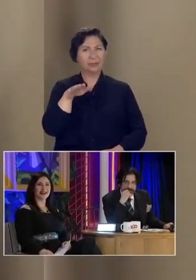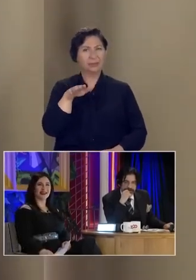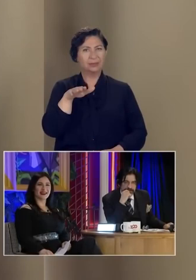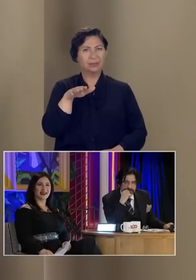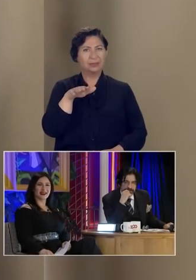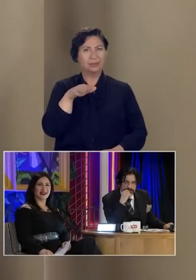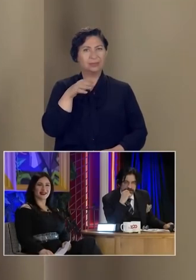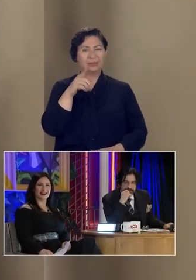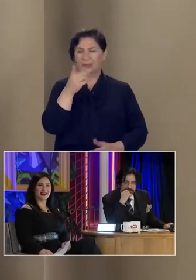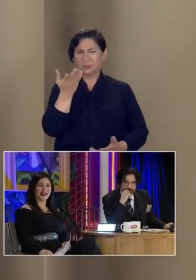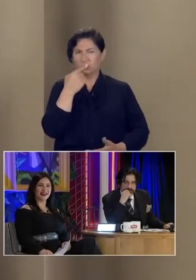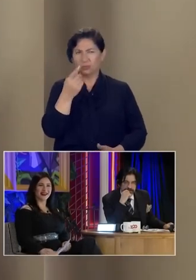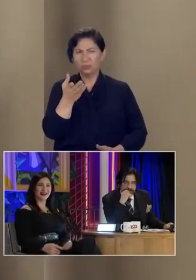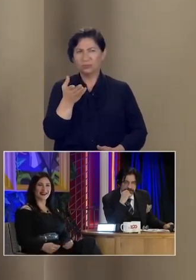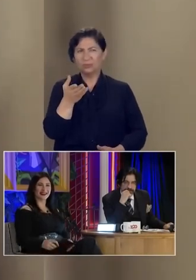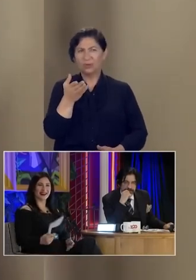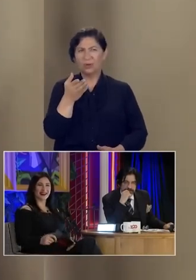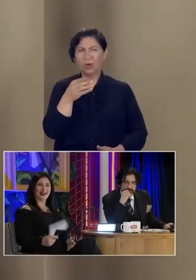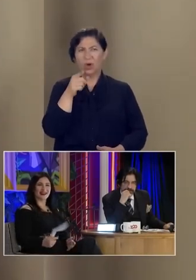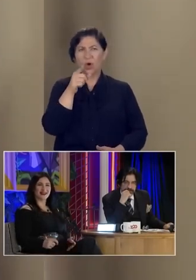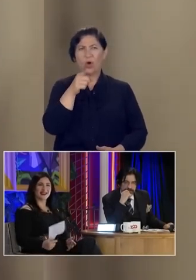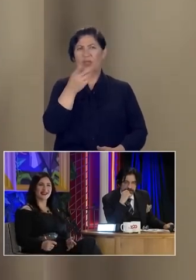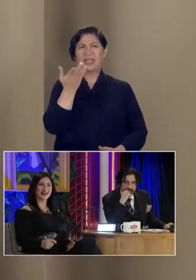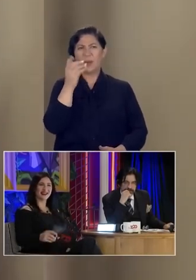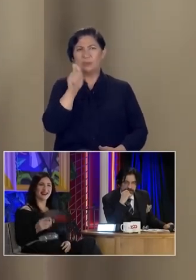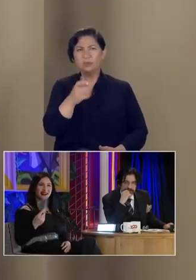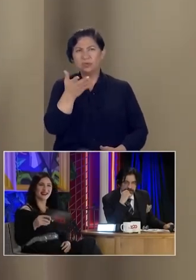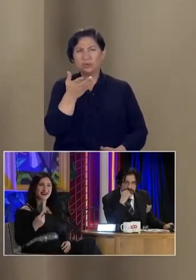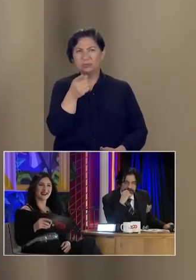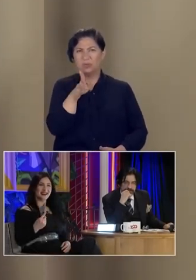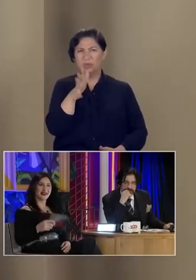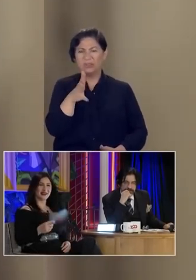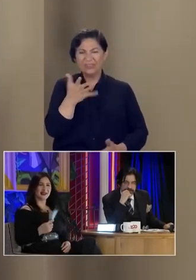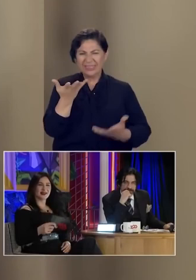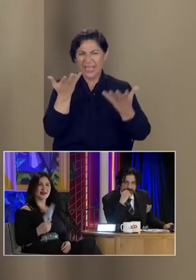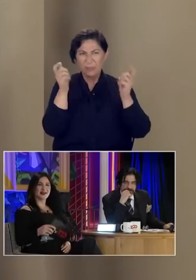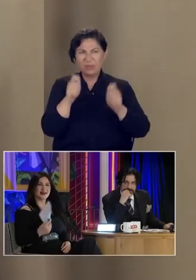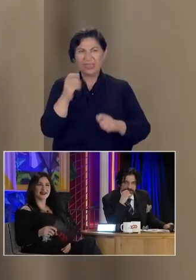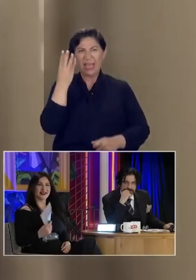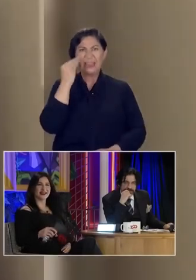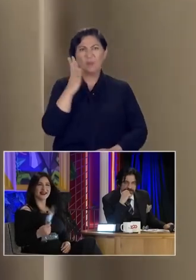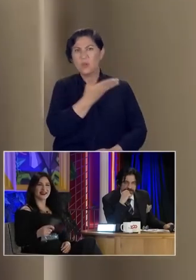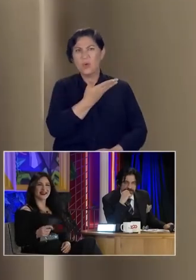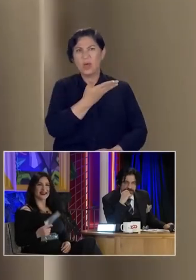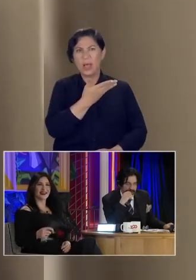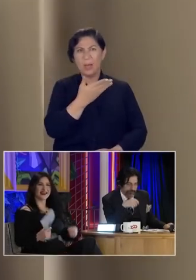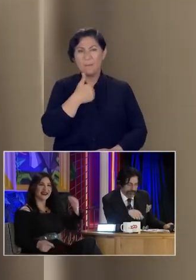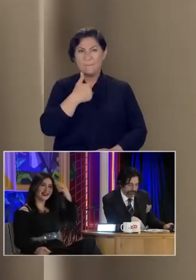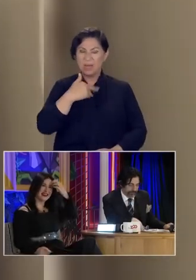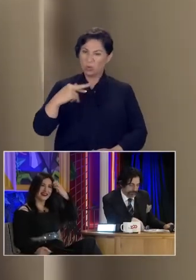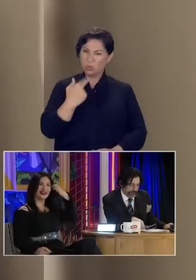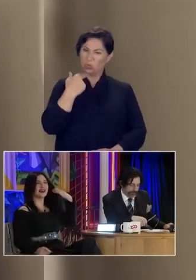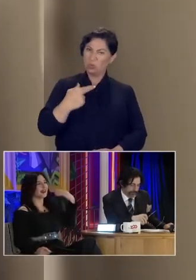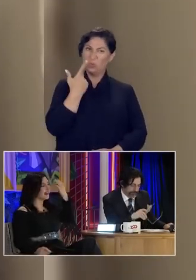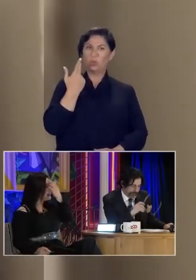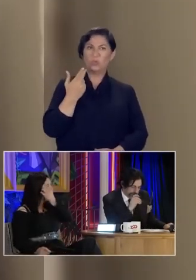İçmeyecek misin su? Ulan tutmayacak mısın sen ya? Bir cevap ver, ben de tutmayacağım. Günah boynuna dur ha. Bana küsüp, bana küsüp.